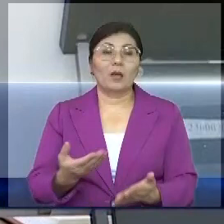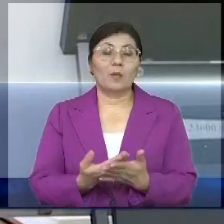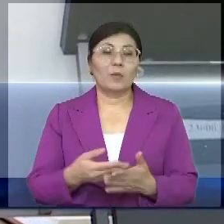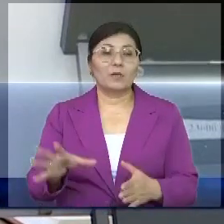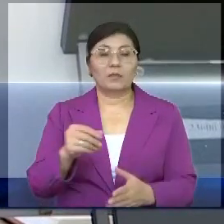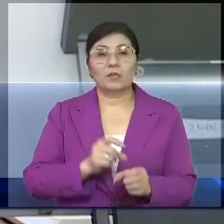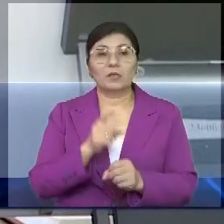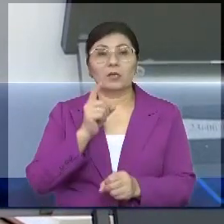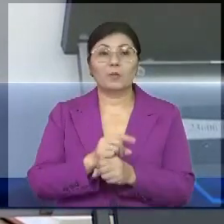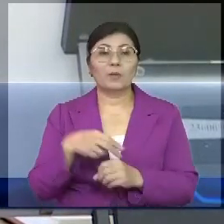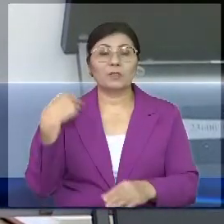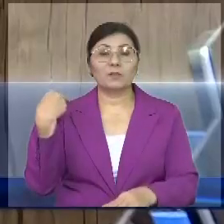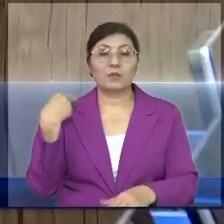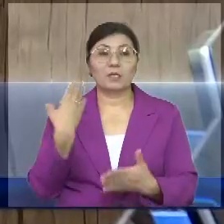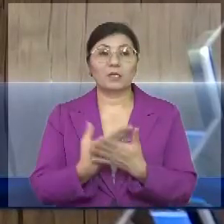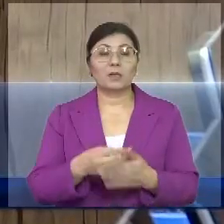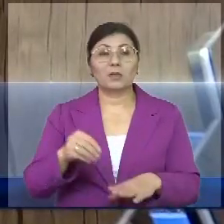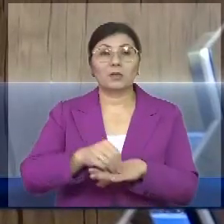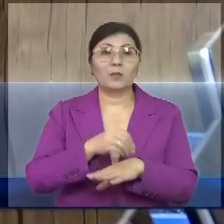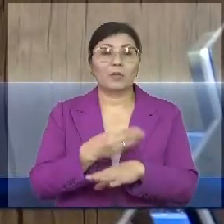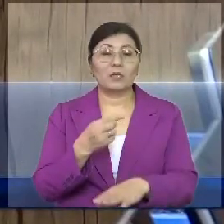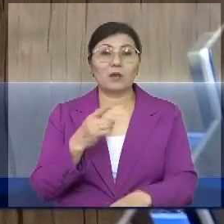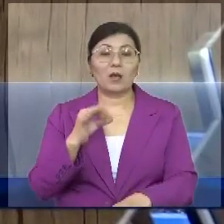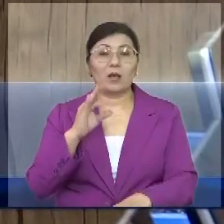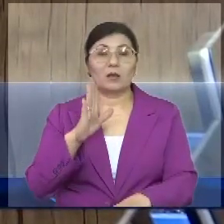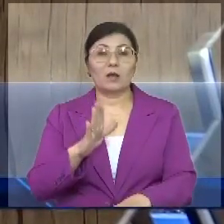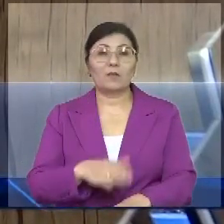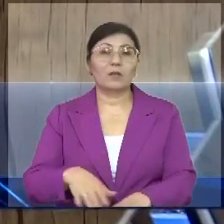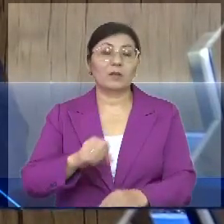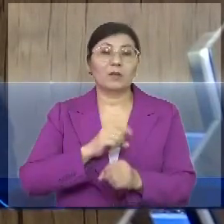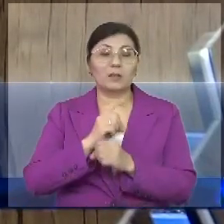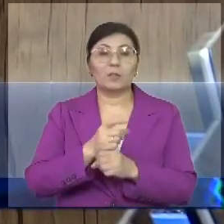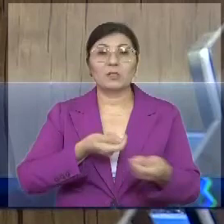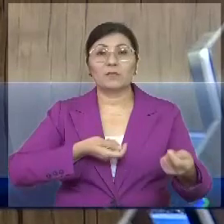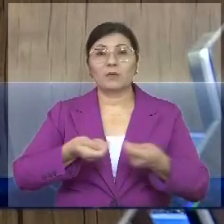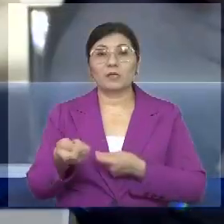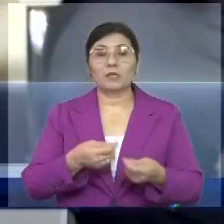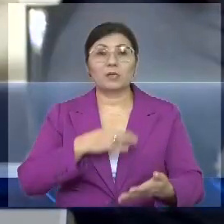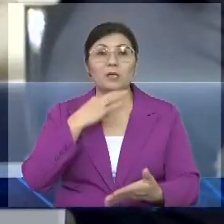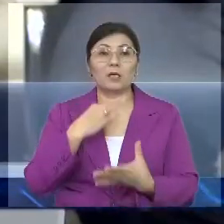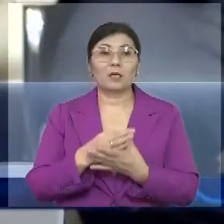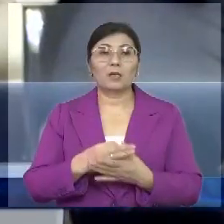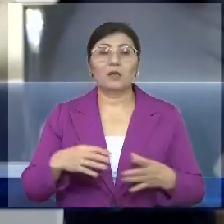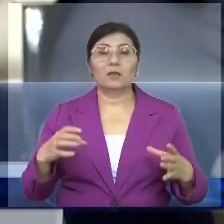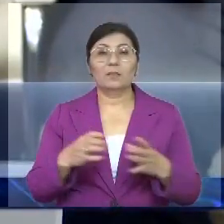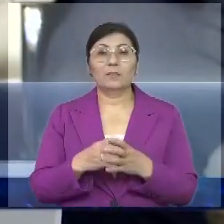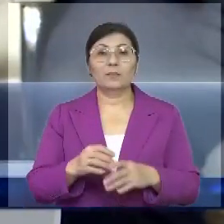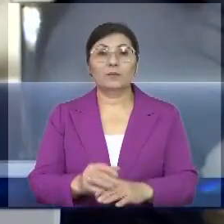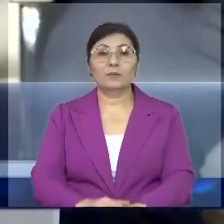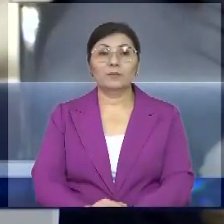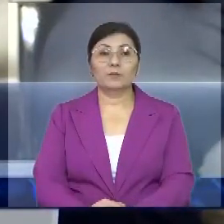по озвученным поручениям главы правительства Аким области асхат-шахаров поставил ряд задач перед руководителями ответственных госструктур